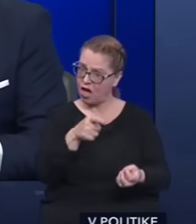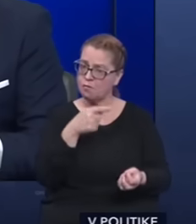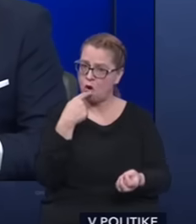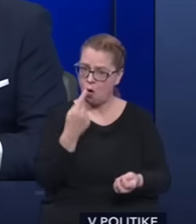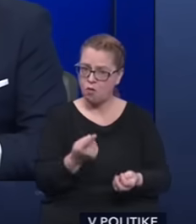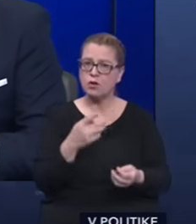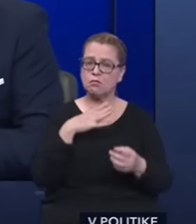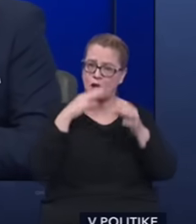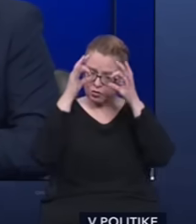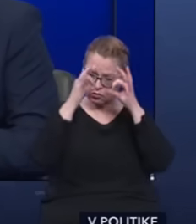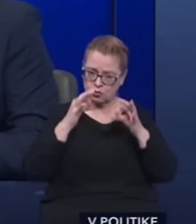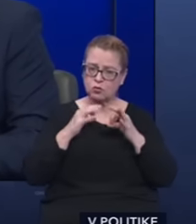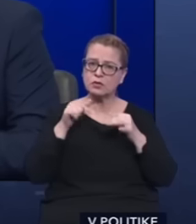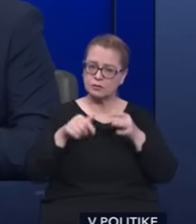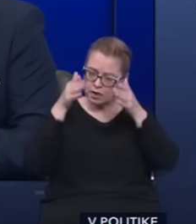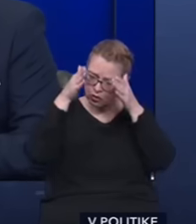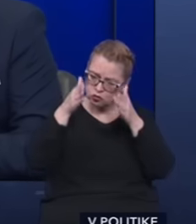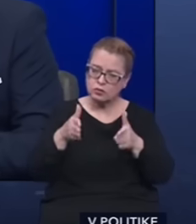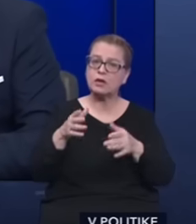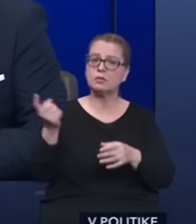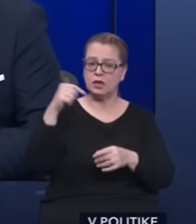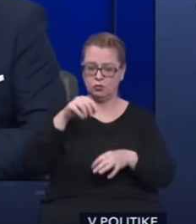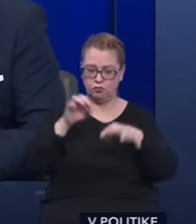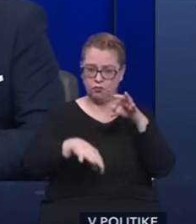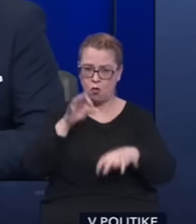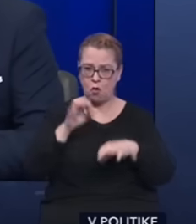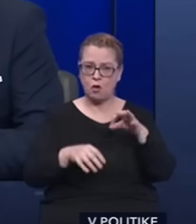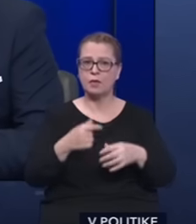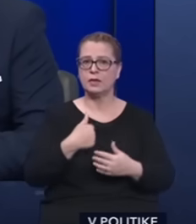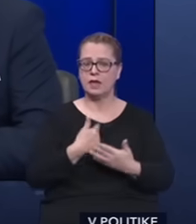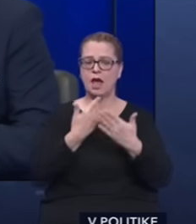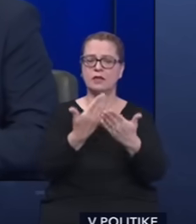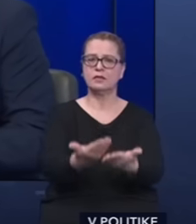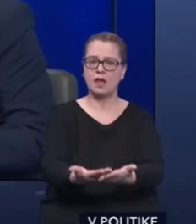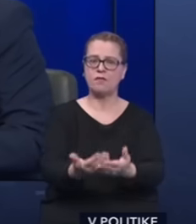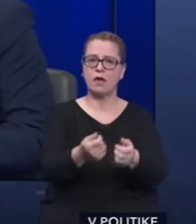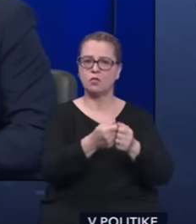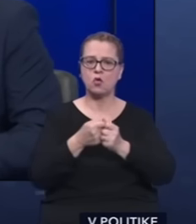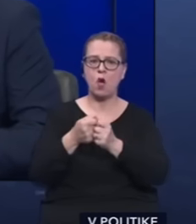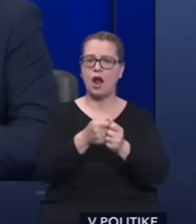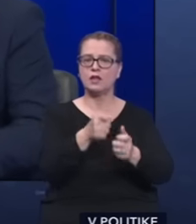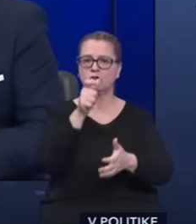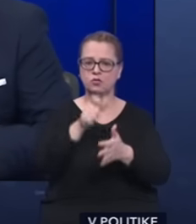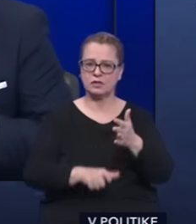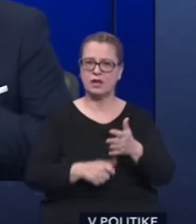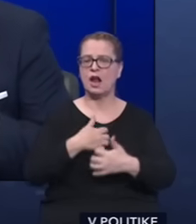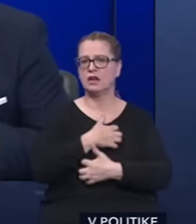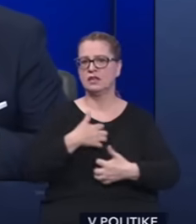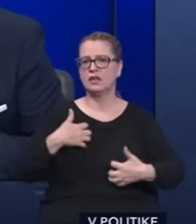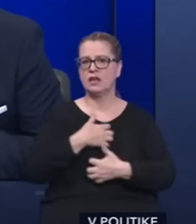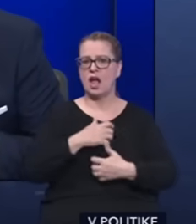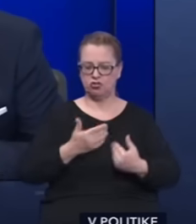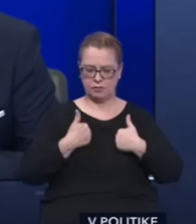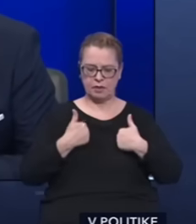ja vám hovorím, pán Greling, sústreďme sa teraz, idú voľby. Ja predostieram koalíciu strán a snažím sa pre